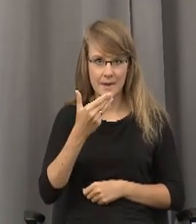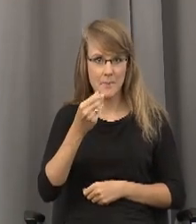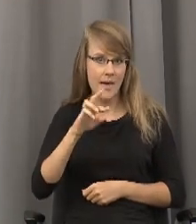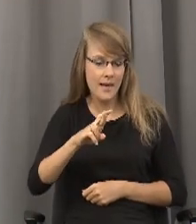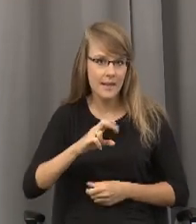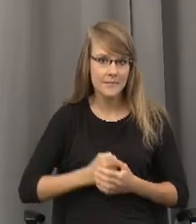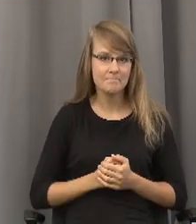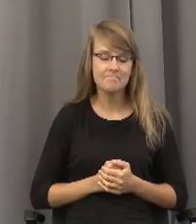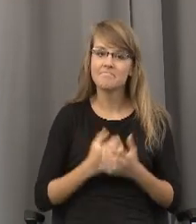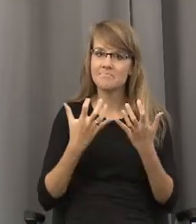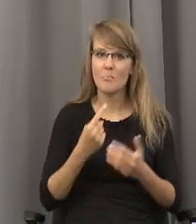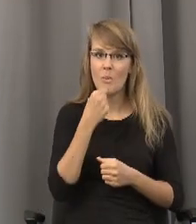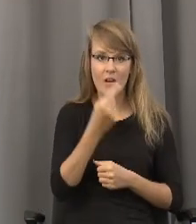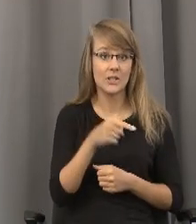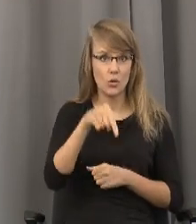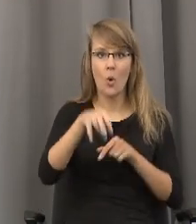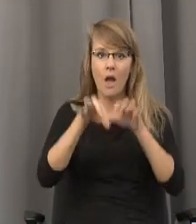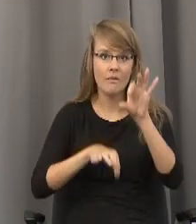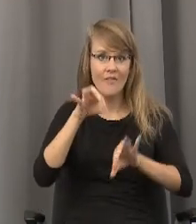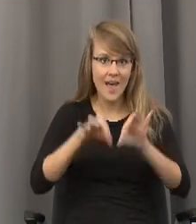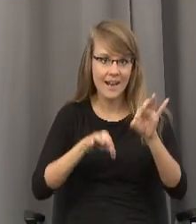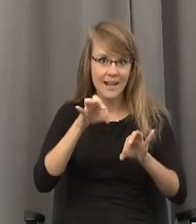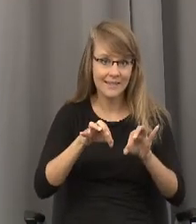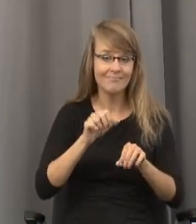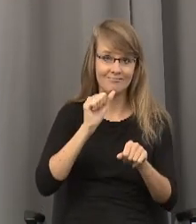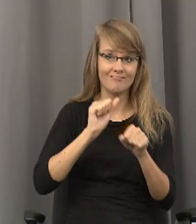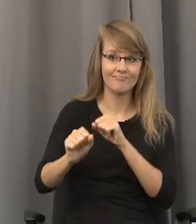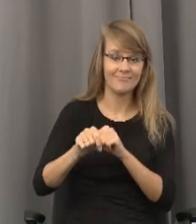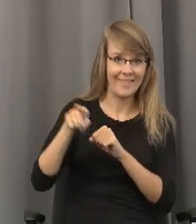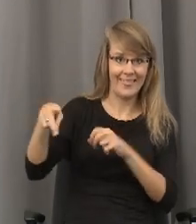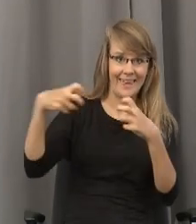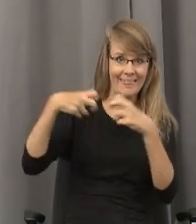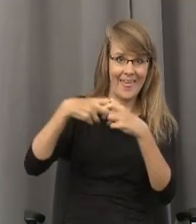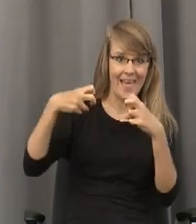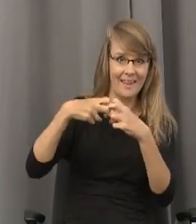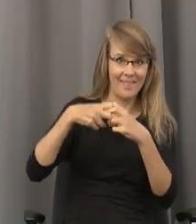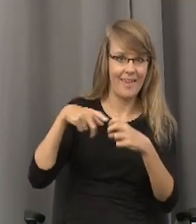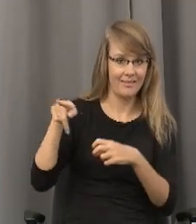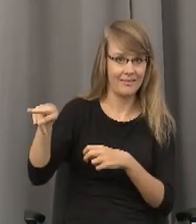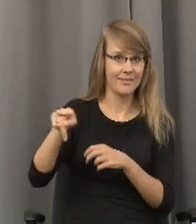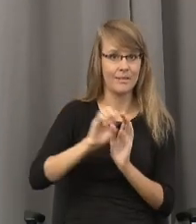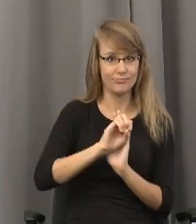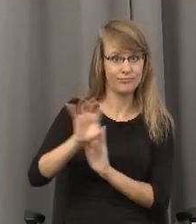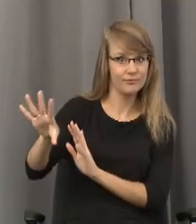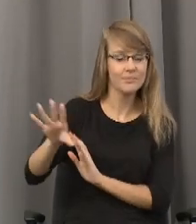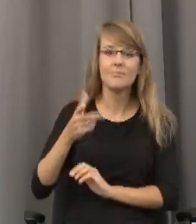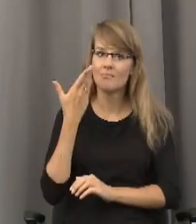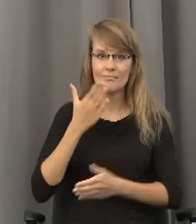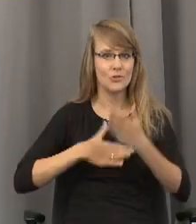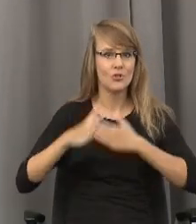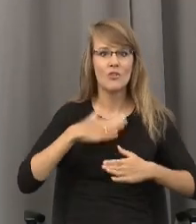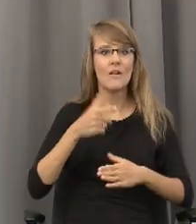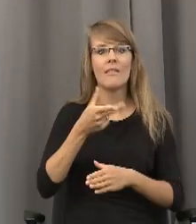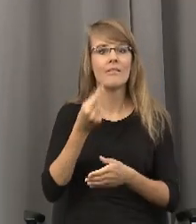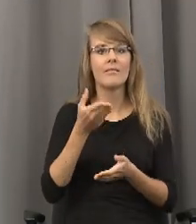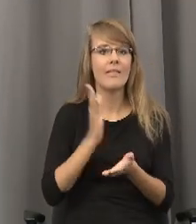Chciałbym podkreślić, że konferencja jest transmitowana online. Bardzo nas cieszy, że jest transmitowana nie tylko na zasadzie